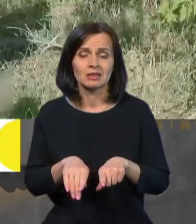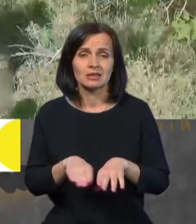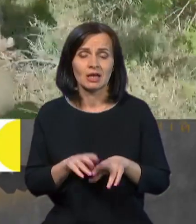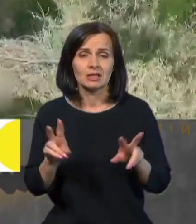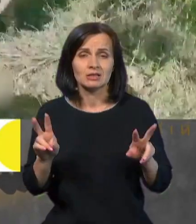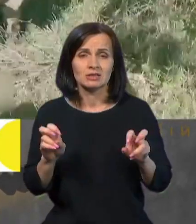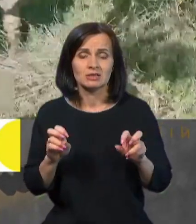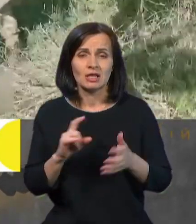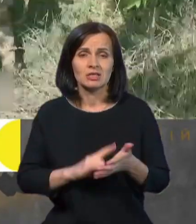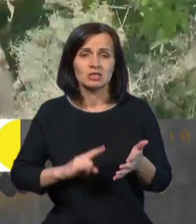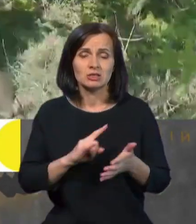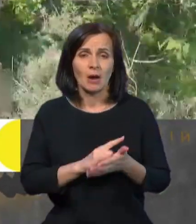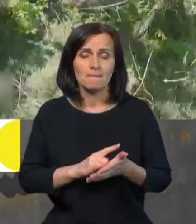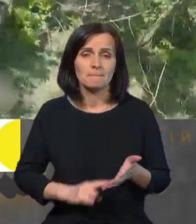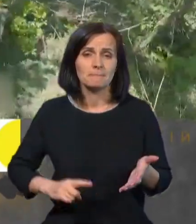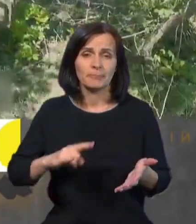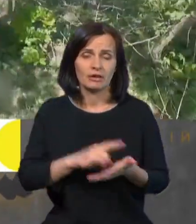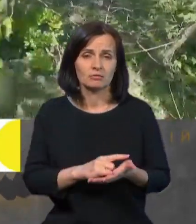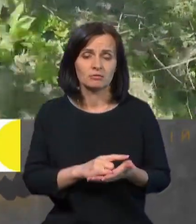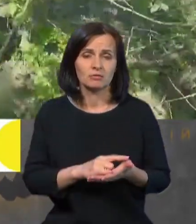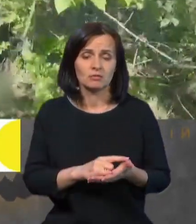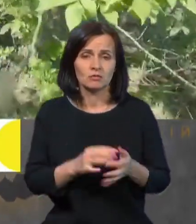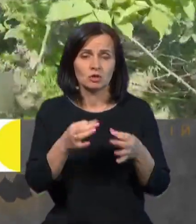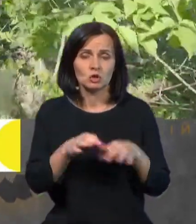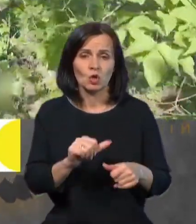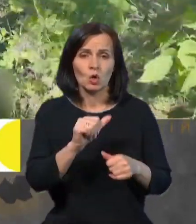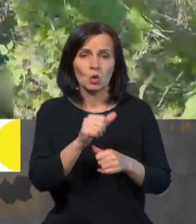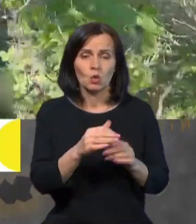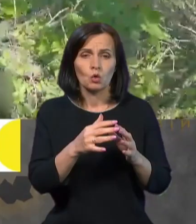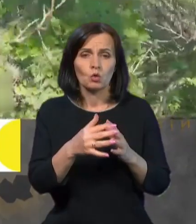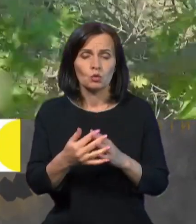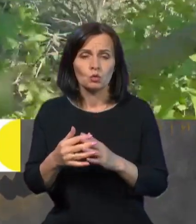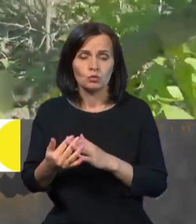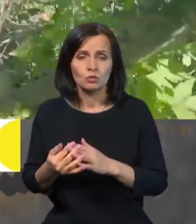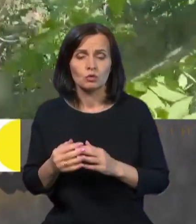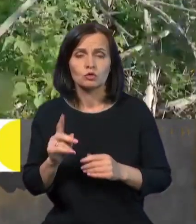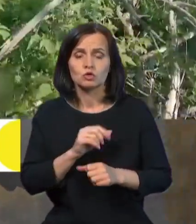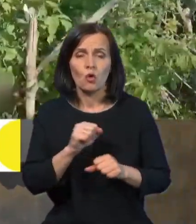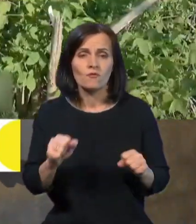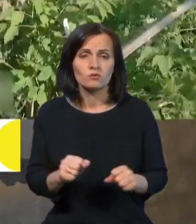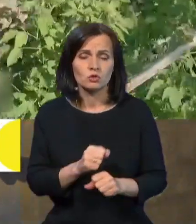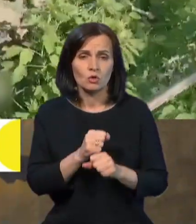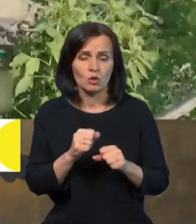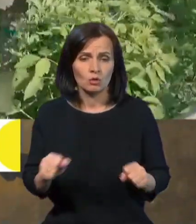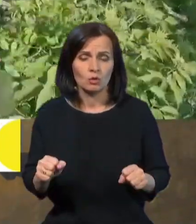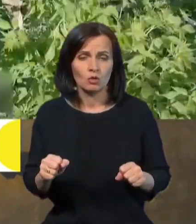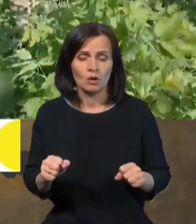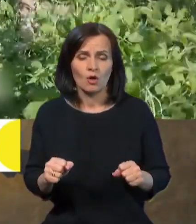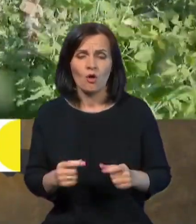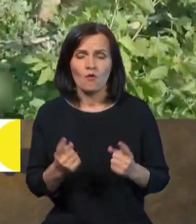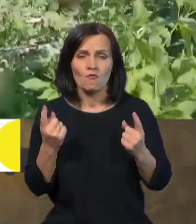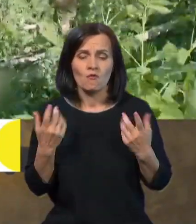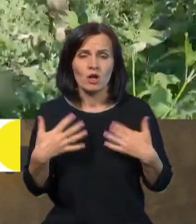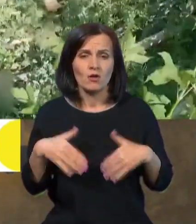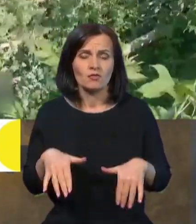стрибки. Тобто звільнення окремих населених пунктів, що унеможливлює знов-таки чисельні втрати